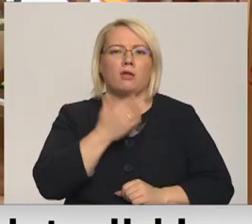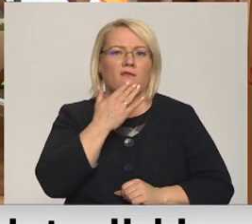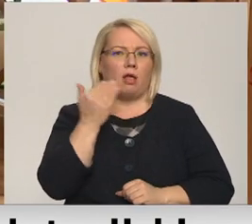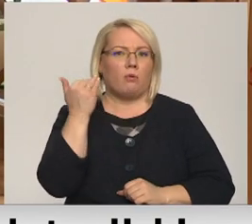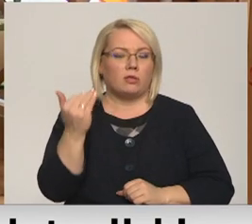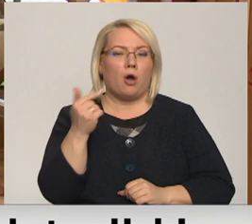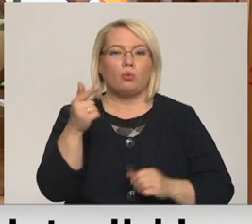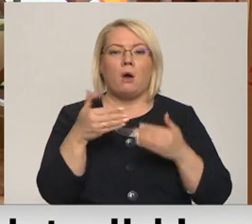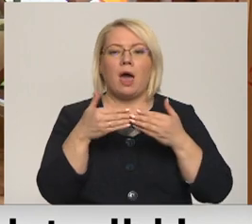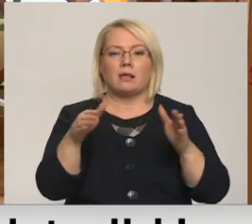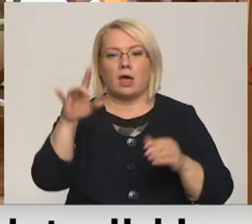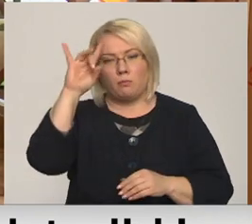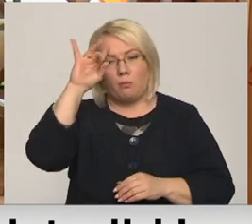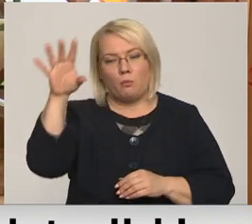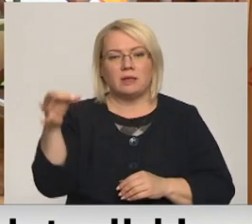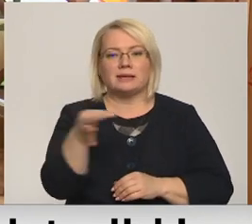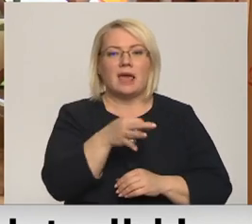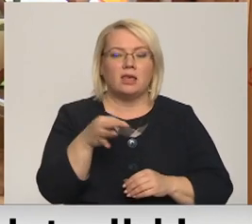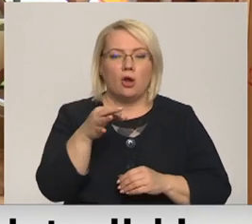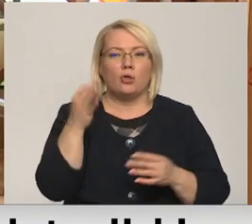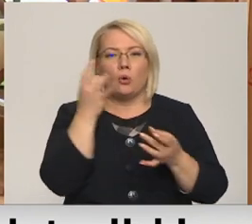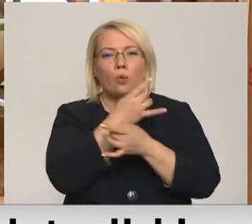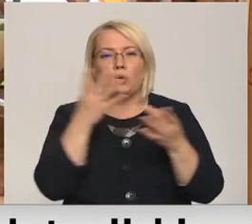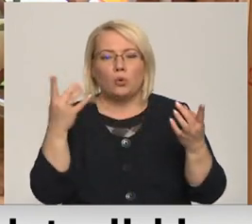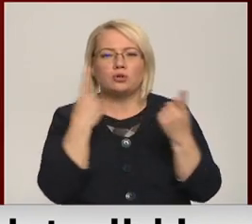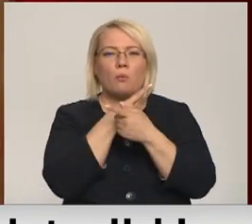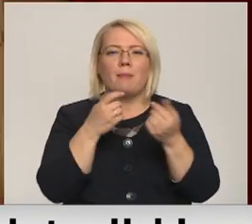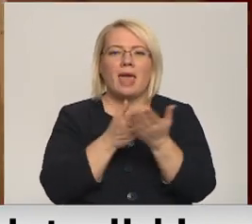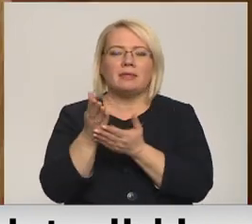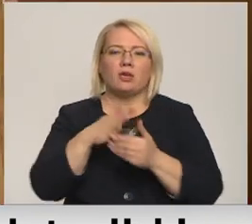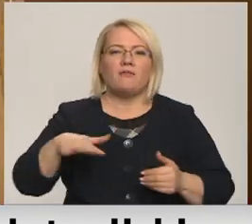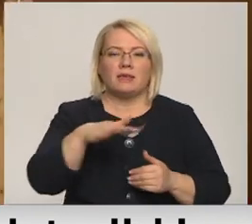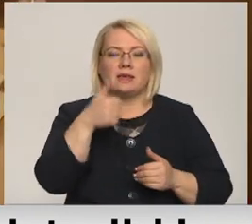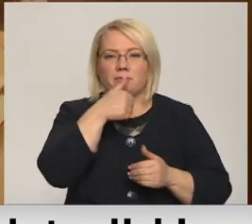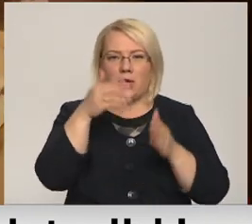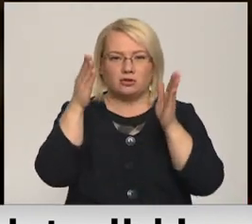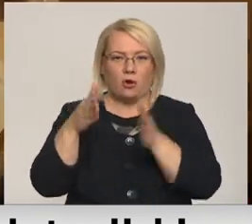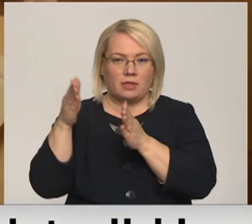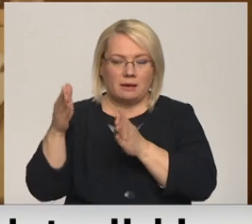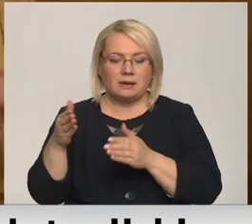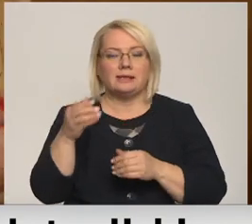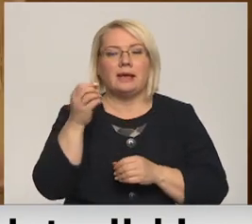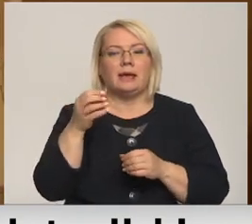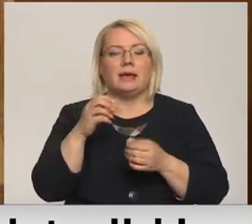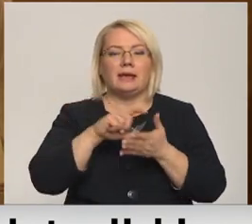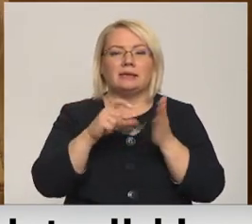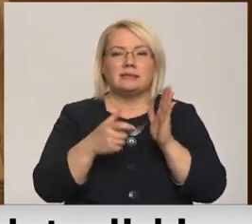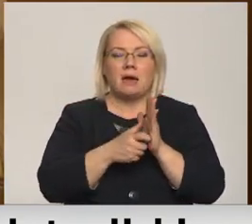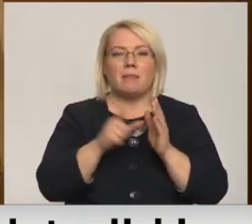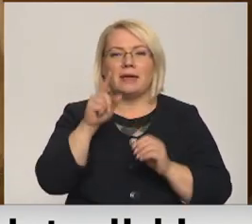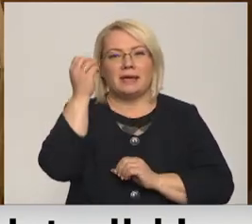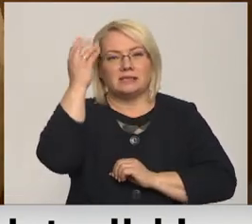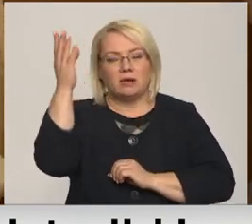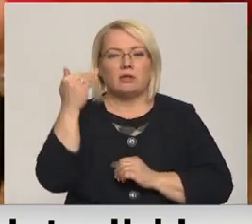un to atklāja populāras reģiona kultūras un mēdiju vides personības. Istaba ir izglītojoša apmeltīta novadpētniekam un dzējniekam